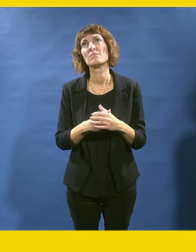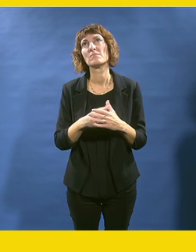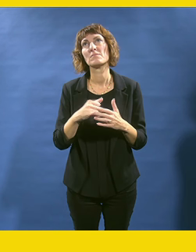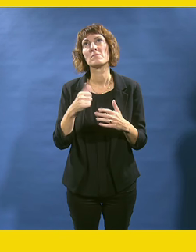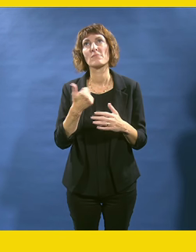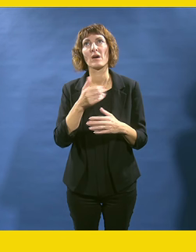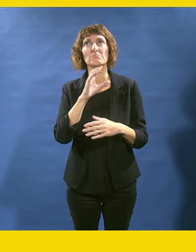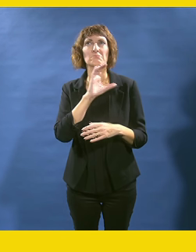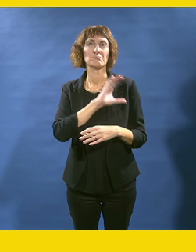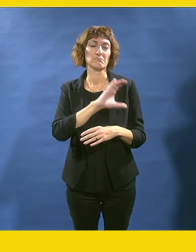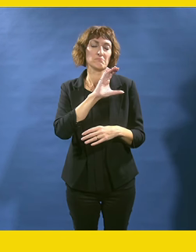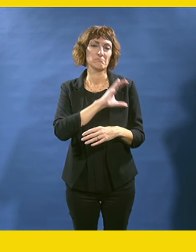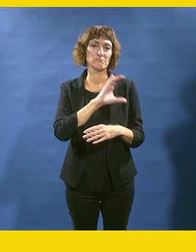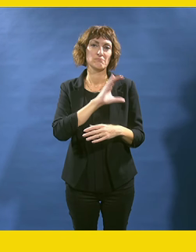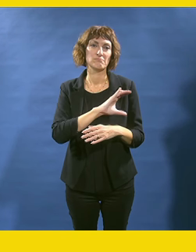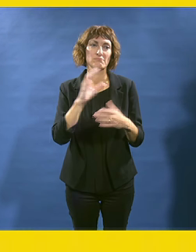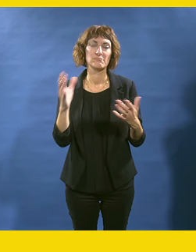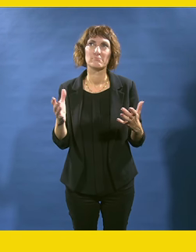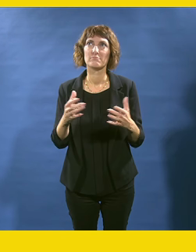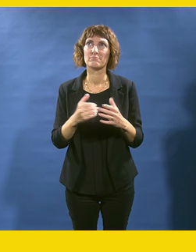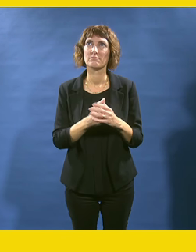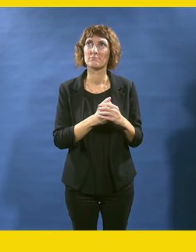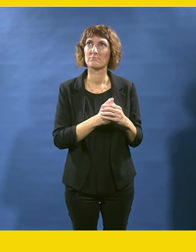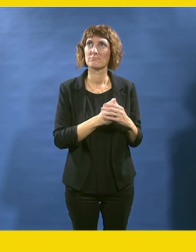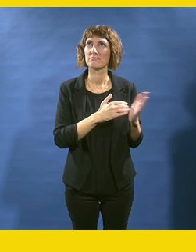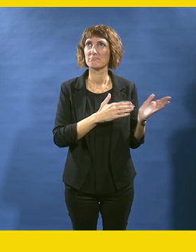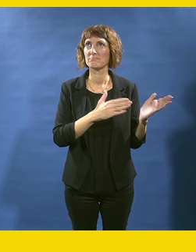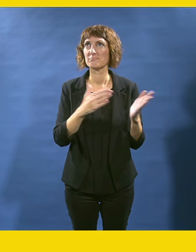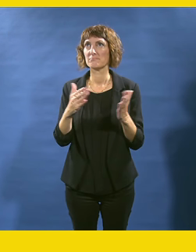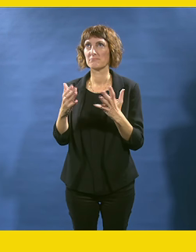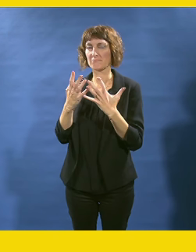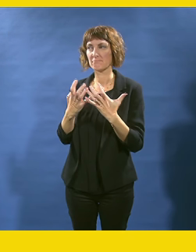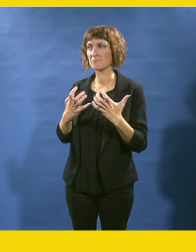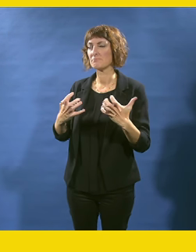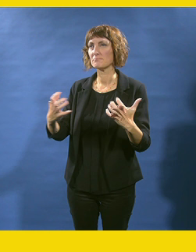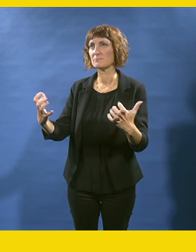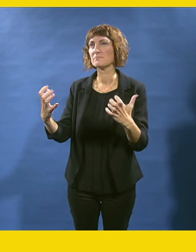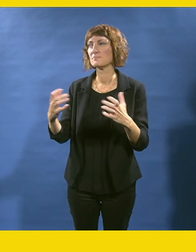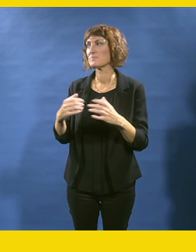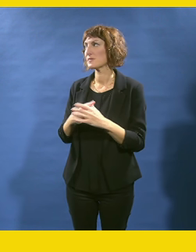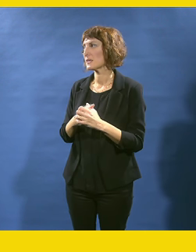de me contenir un petit peu, mais j'ai pas mal d'infos pratiques à vous passer.